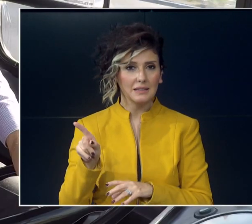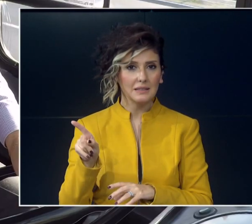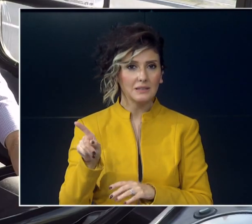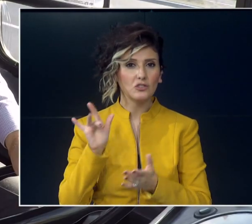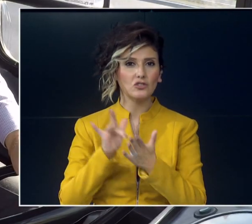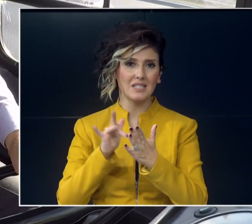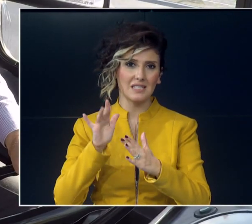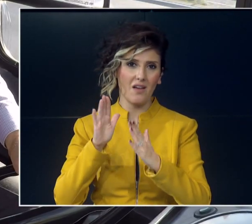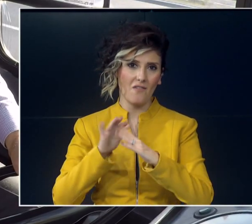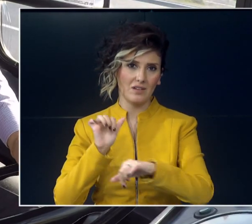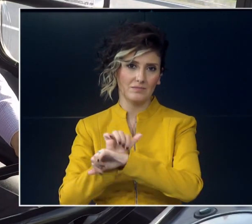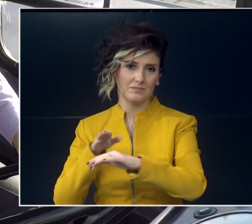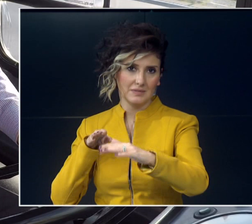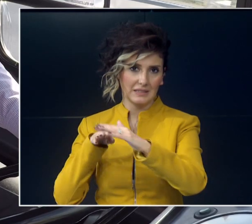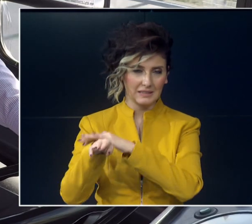cezaevine gitti.